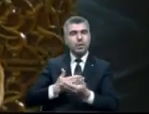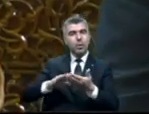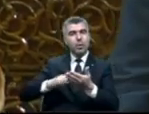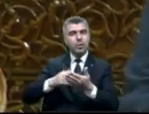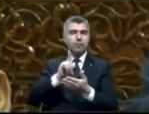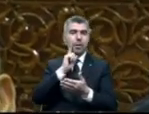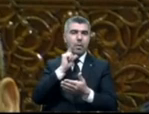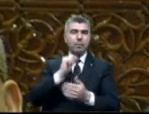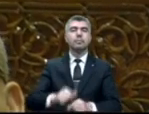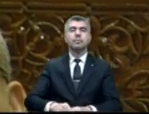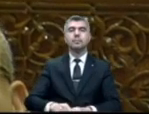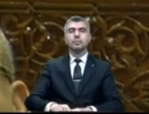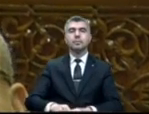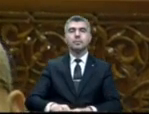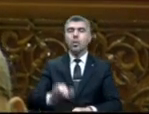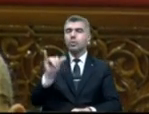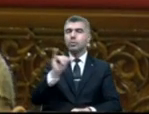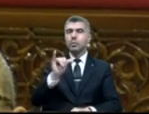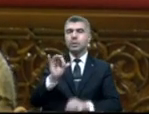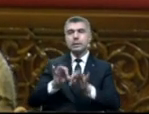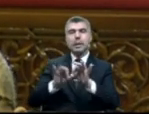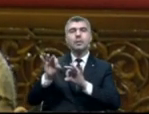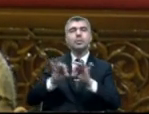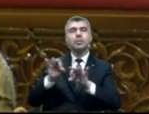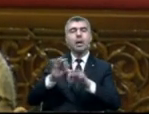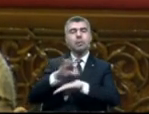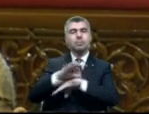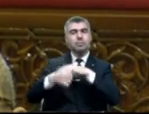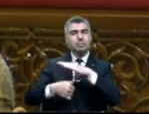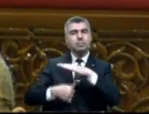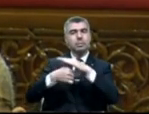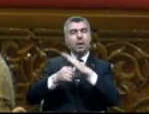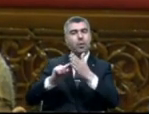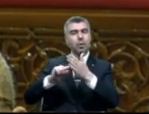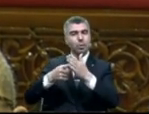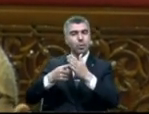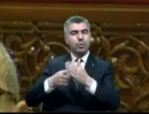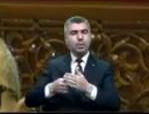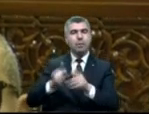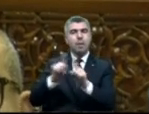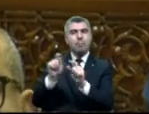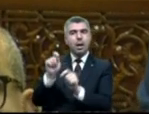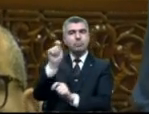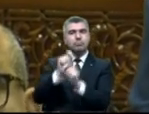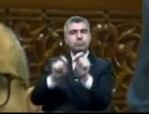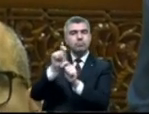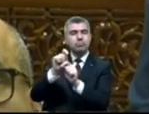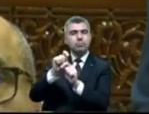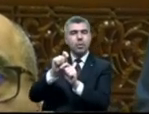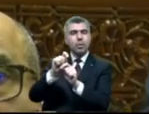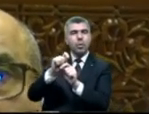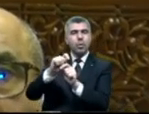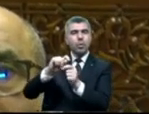المستشارين والمستشارات المحترمين. ما هي الاستراتيجية المكتب الوطني للكهرباء من أجل صيانة الأعمدة